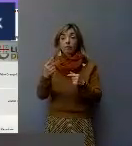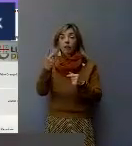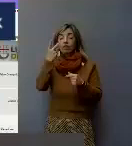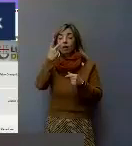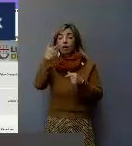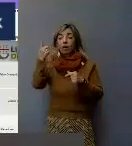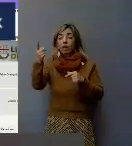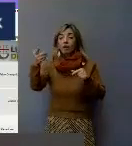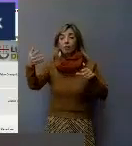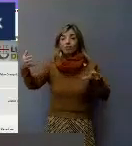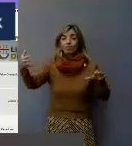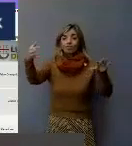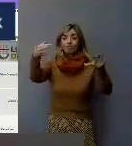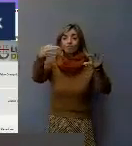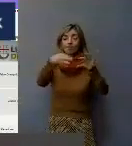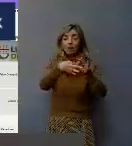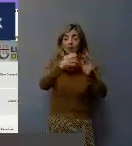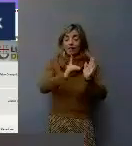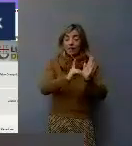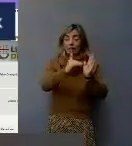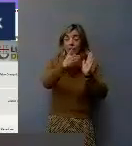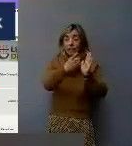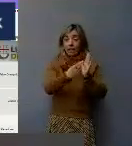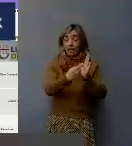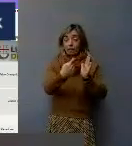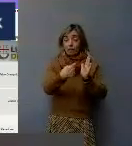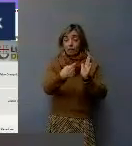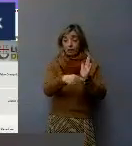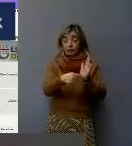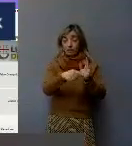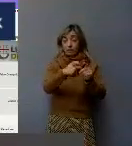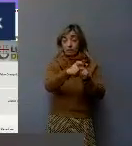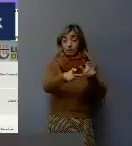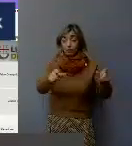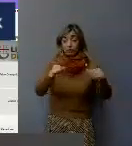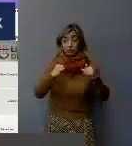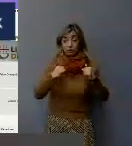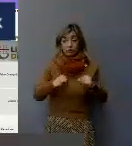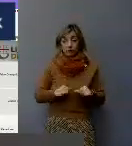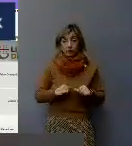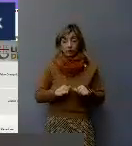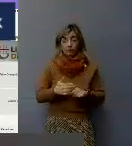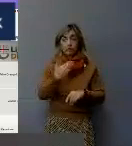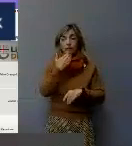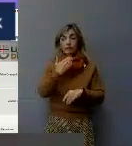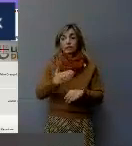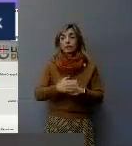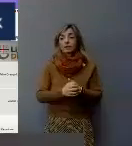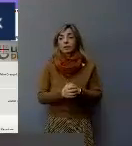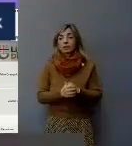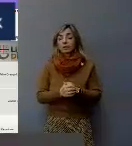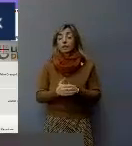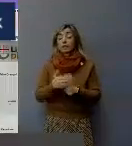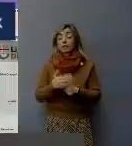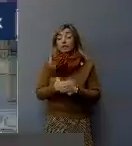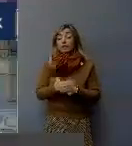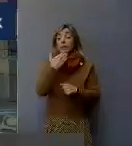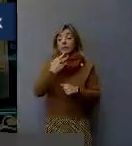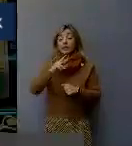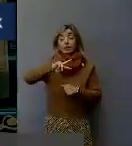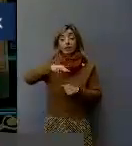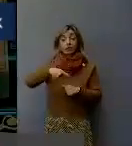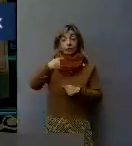delibera avrà nei confronti dei cittadini grazie grazie a lei dice